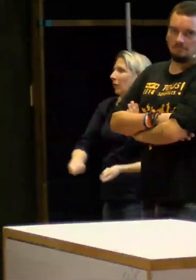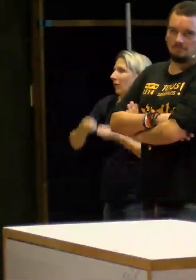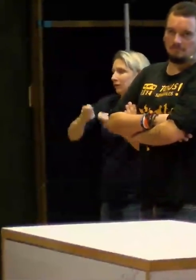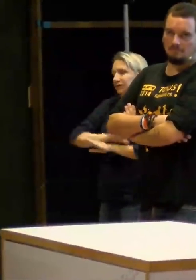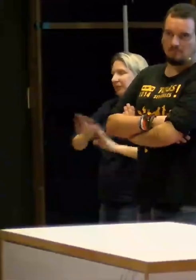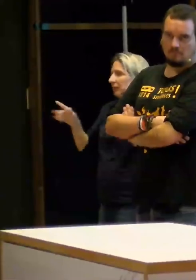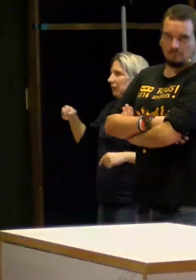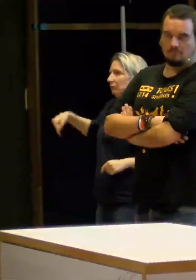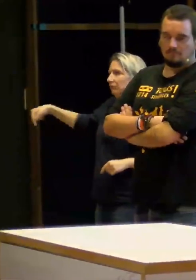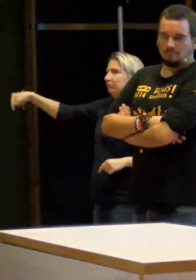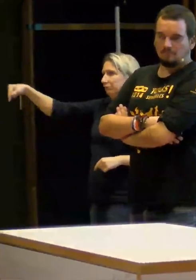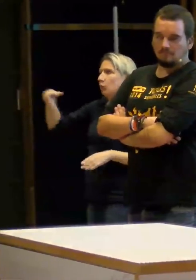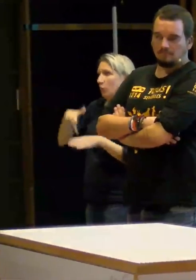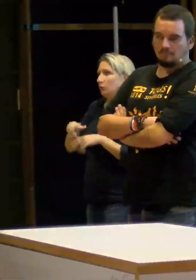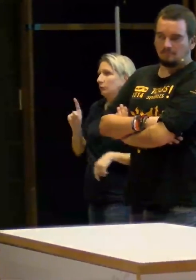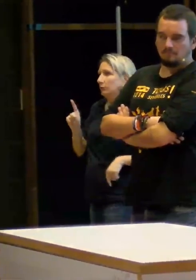d'ici 2025.